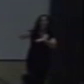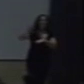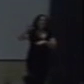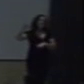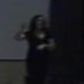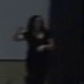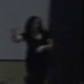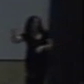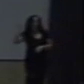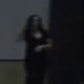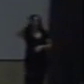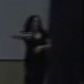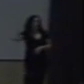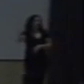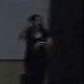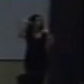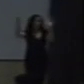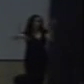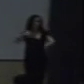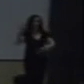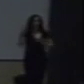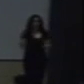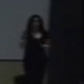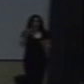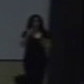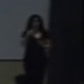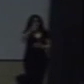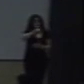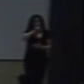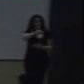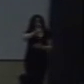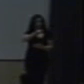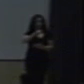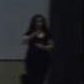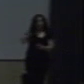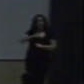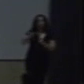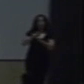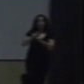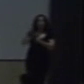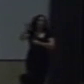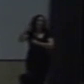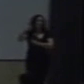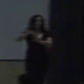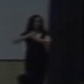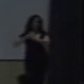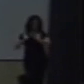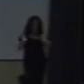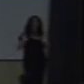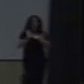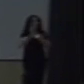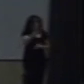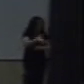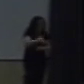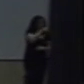mons que se'ns fan ara més transparents gràcies a aquesta nova eina, també té un paper pels mitjans locals,